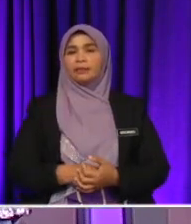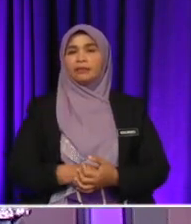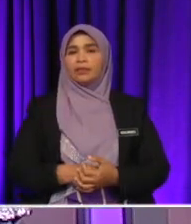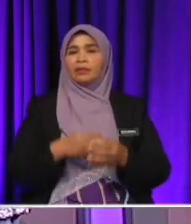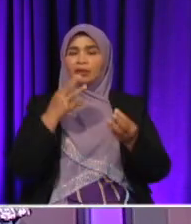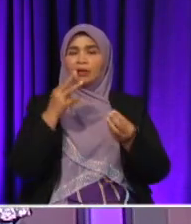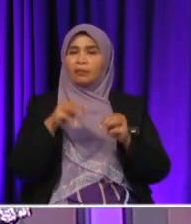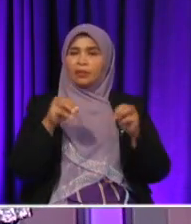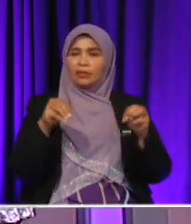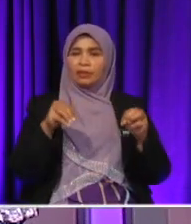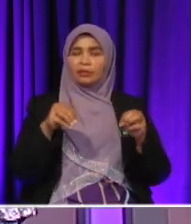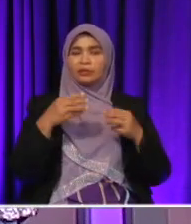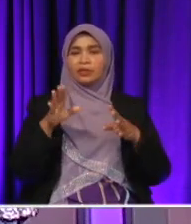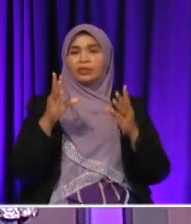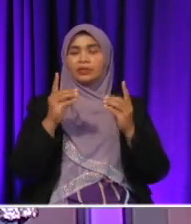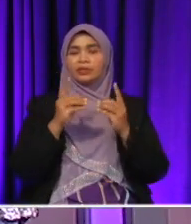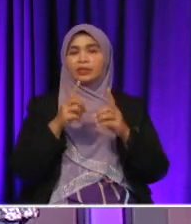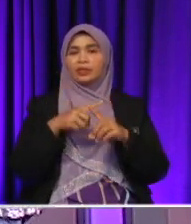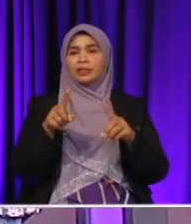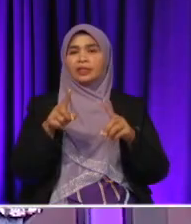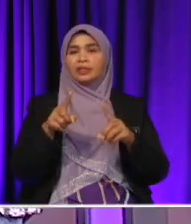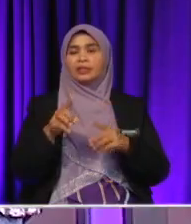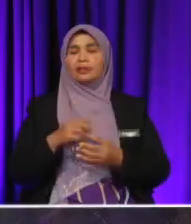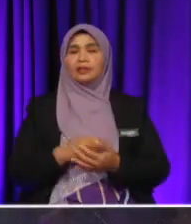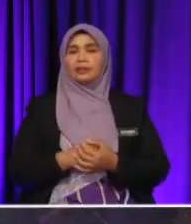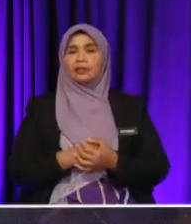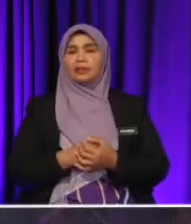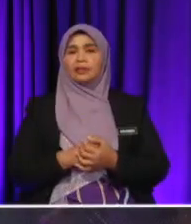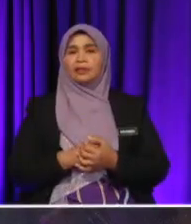tidak pernah jumpa Dah tapi Eh di mana